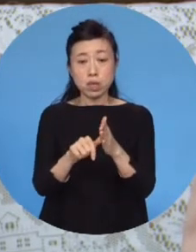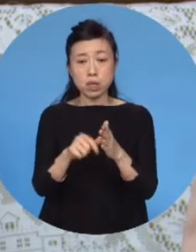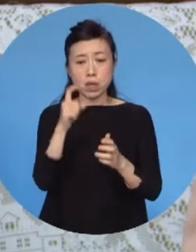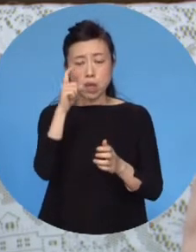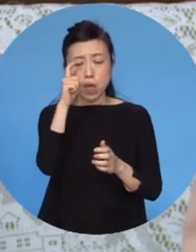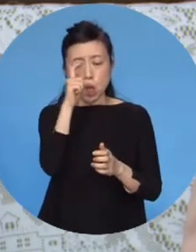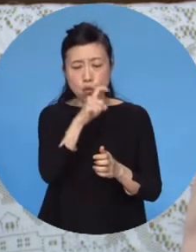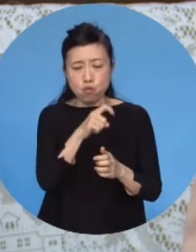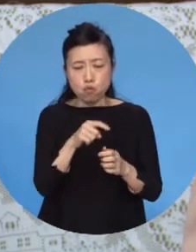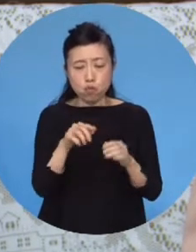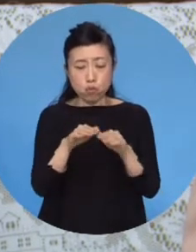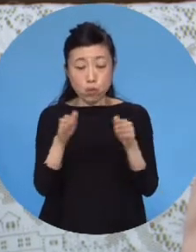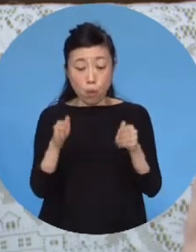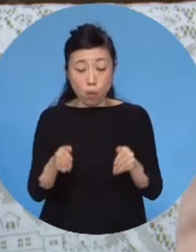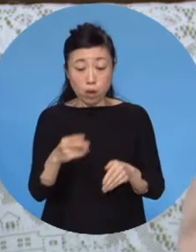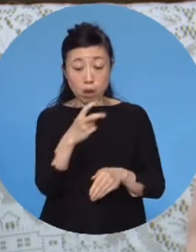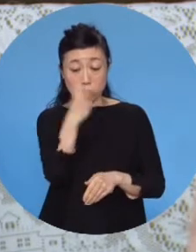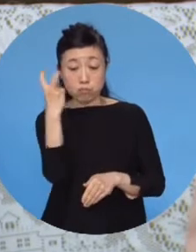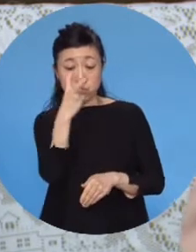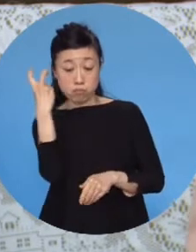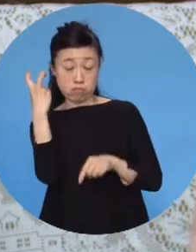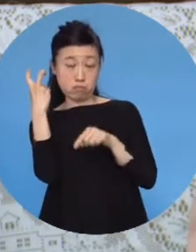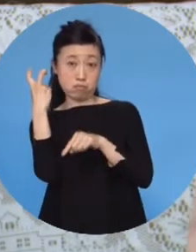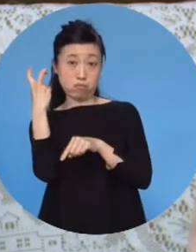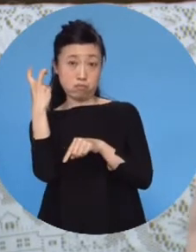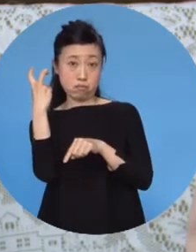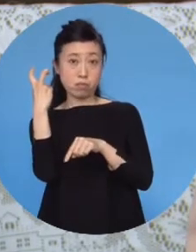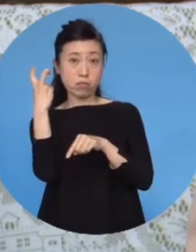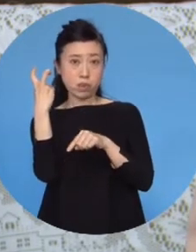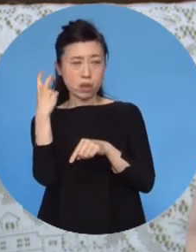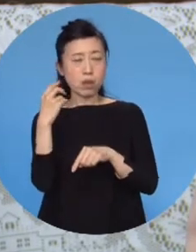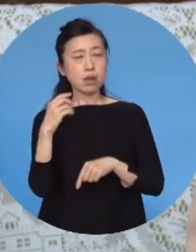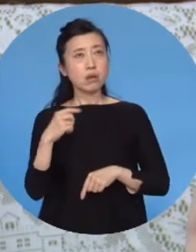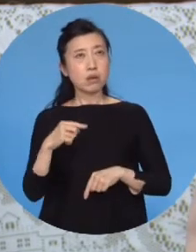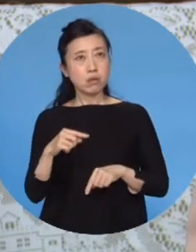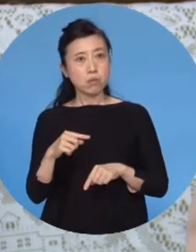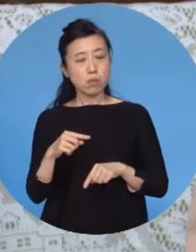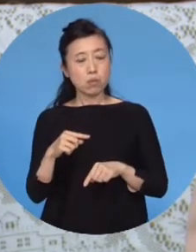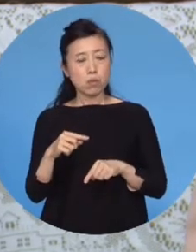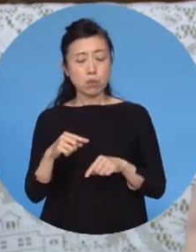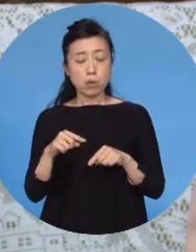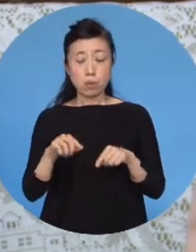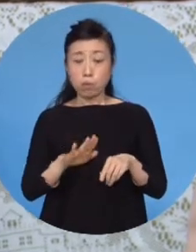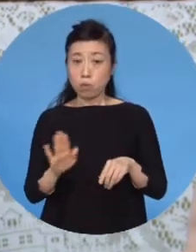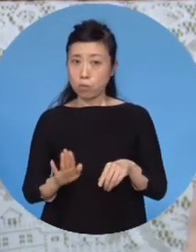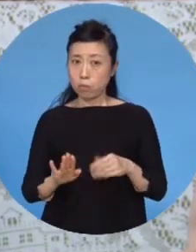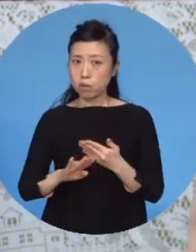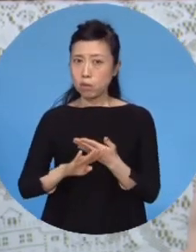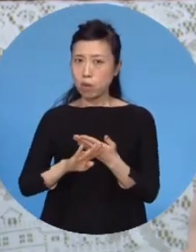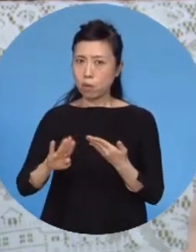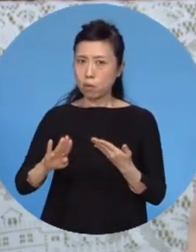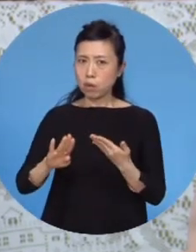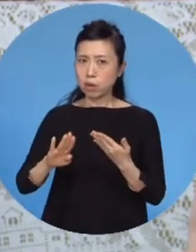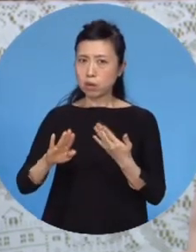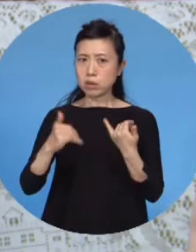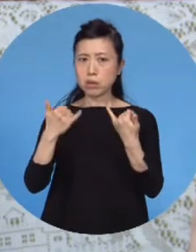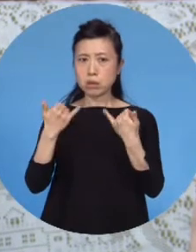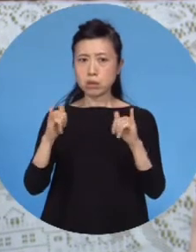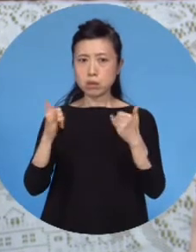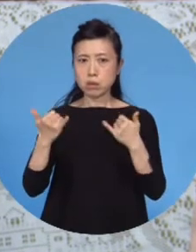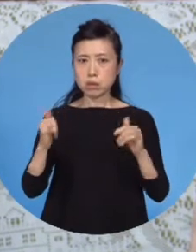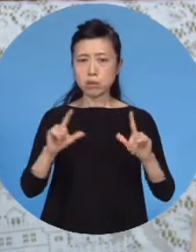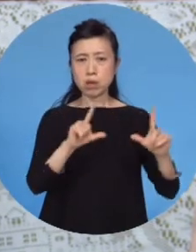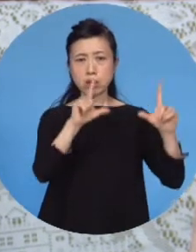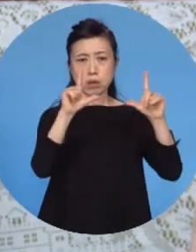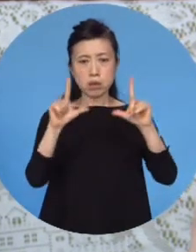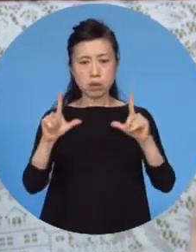複数の古墳が出てきた、うん、で多分で他にどうもね、あそこ一帯がね、